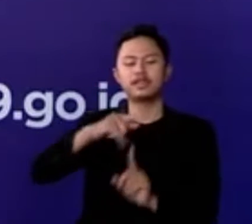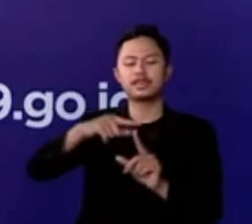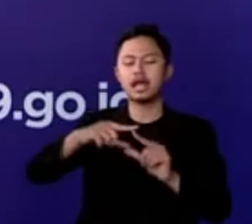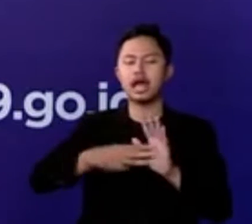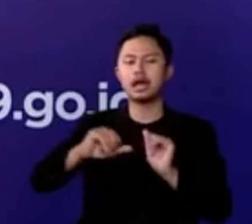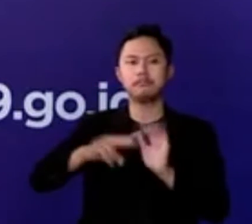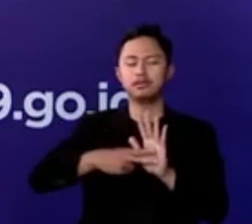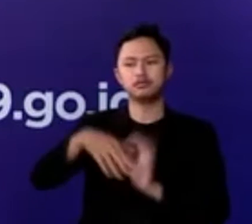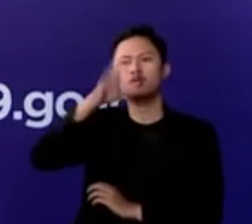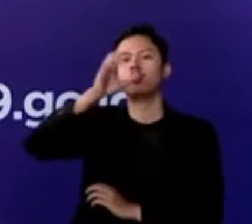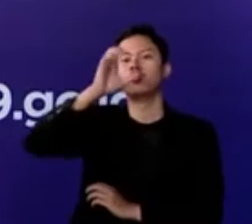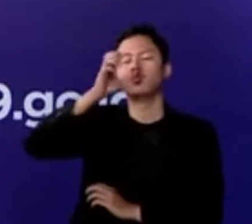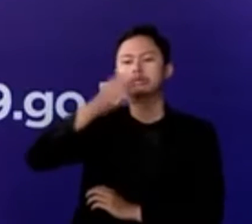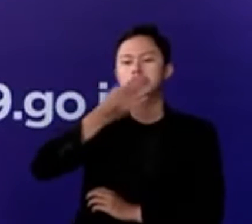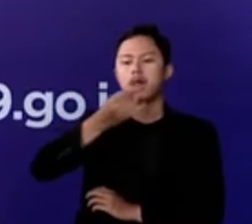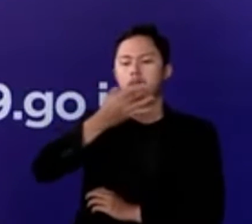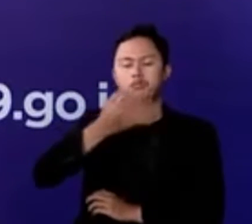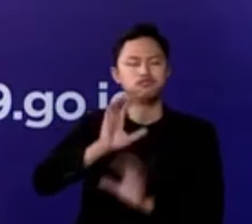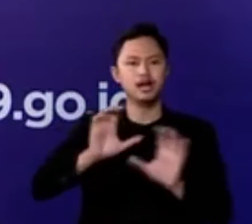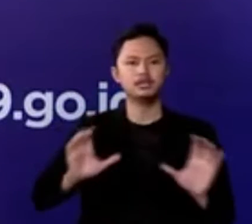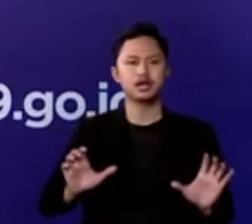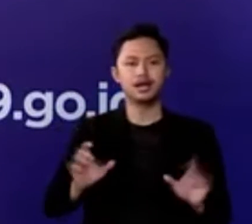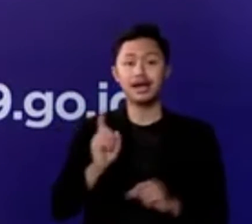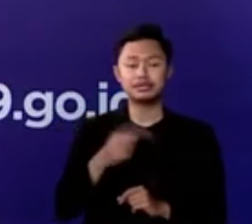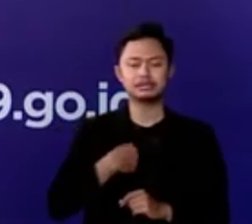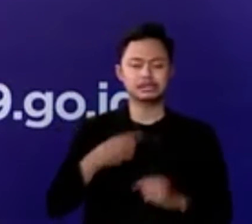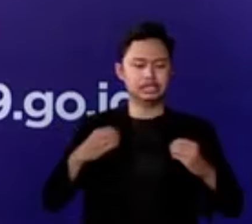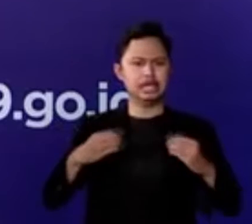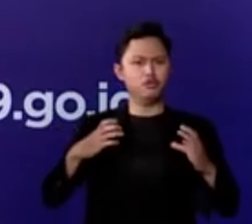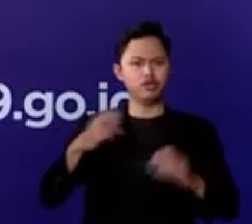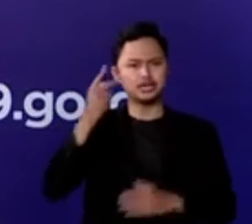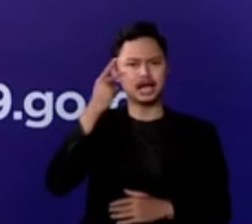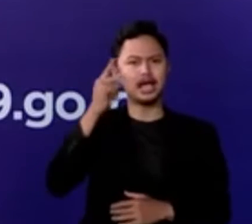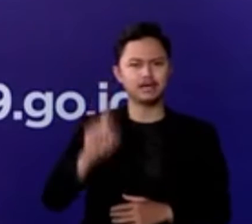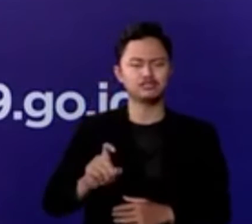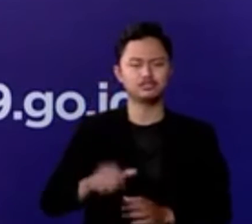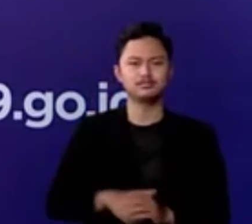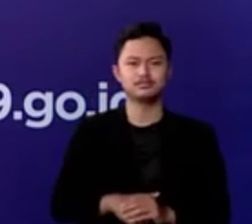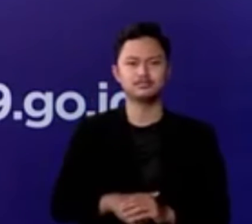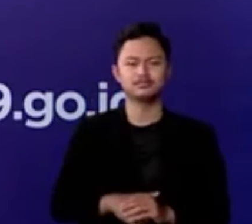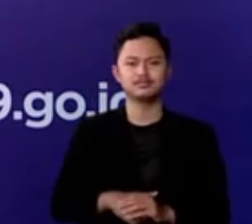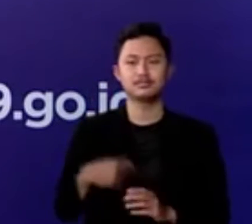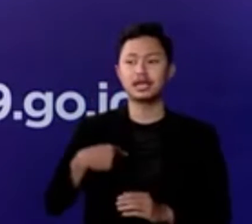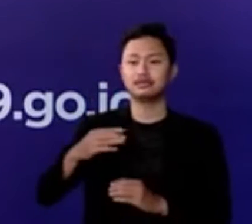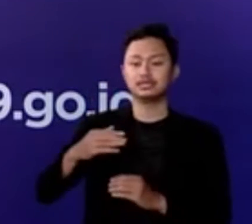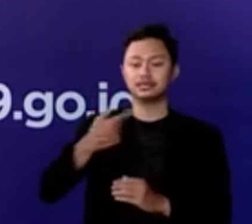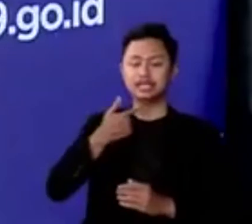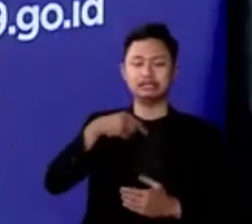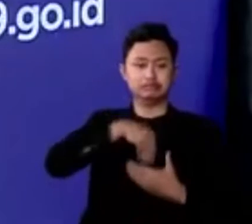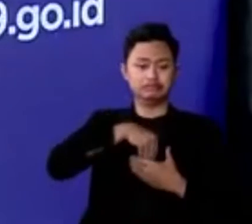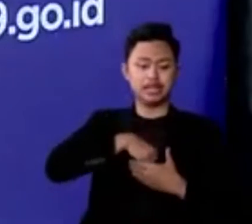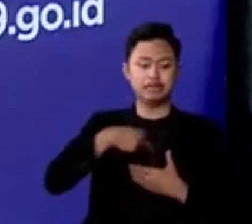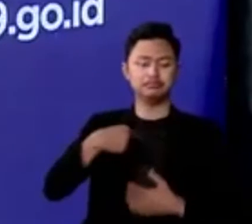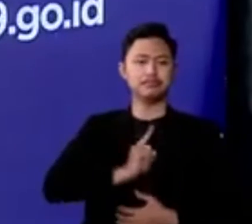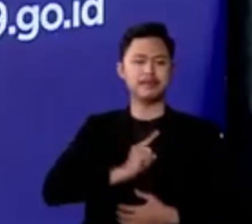gitu gantinya sekarang ini memang harus jaga imun tubuh gitu Gan jadi luar melindungi dari virus Sri Lan juga